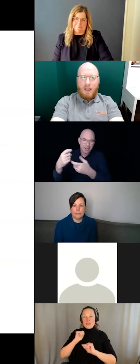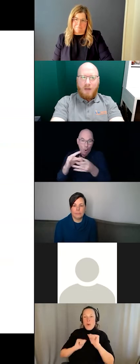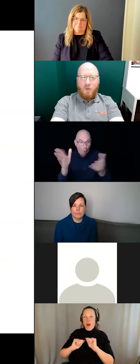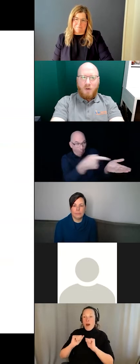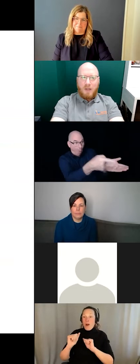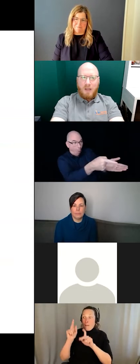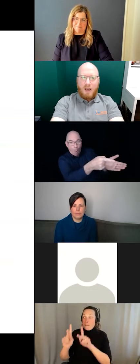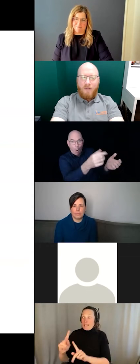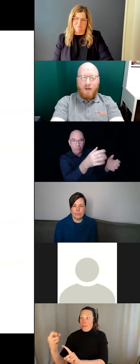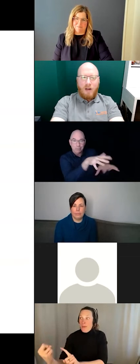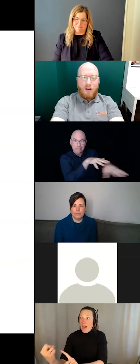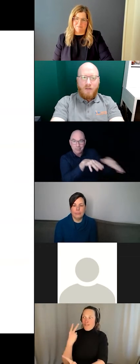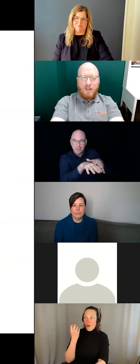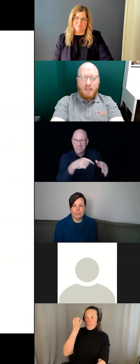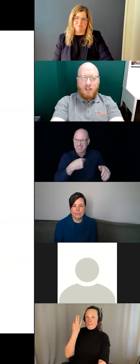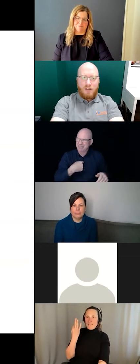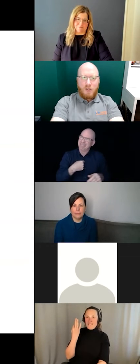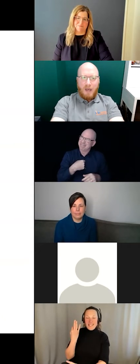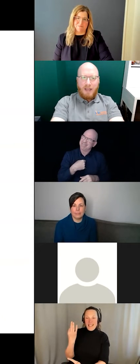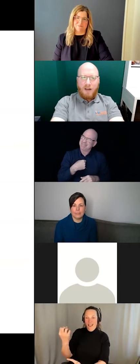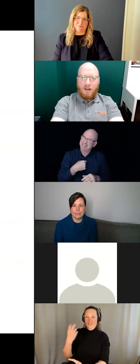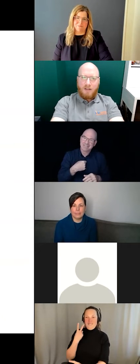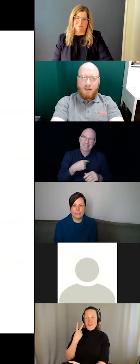les gens partagent ces histoires avec moi parce que